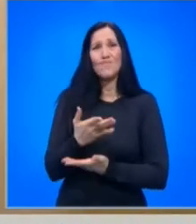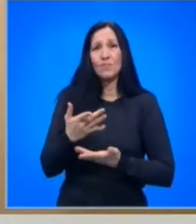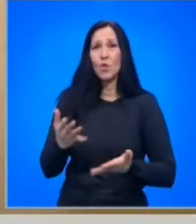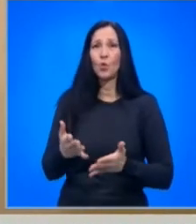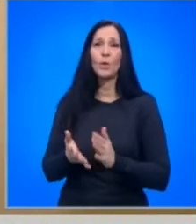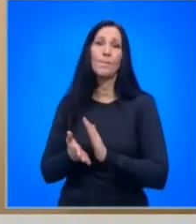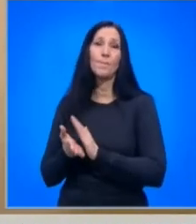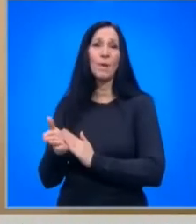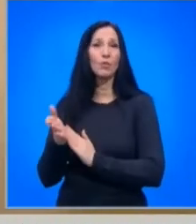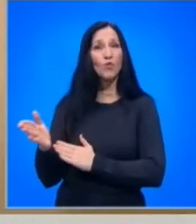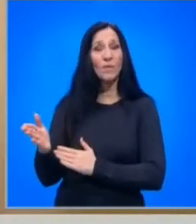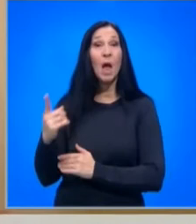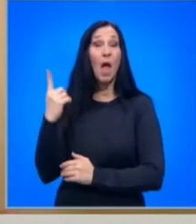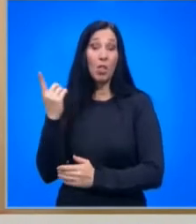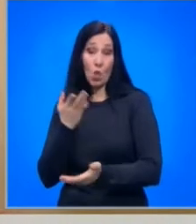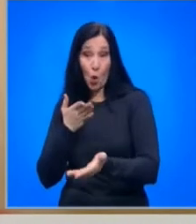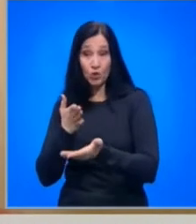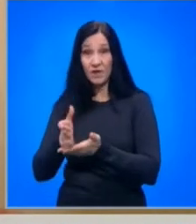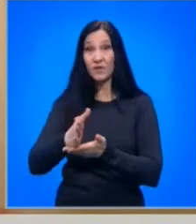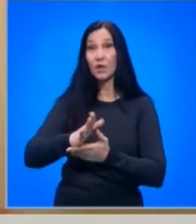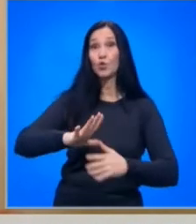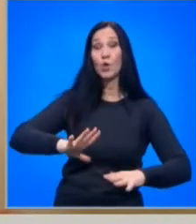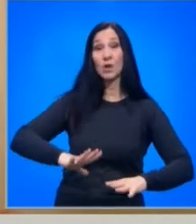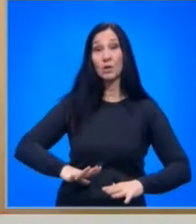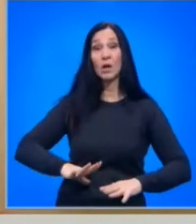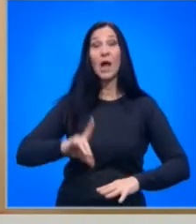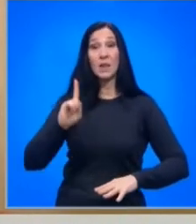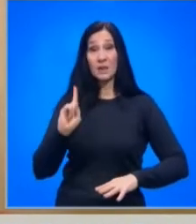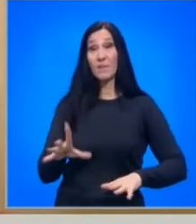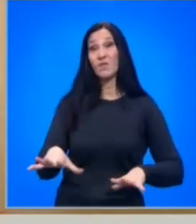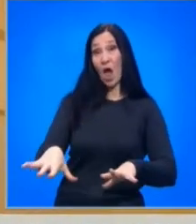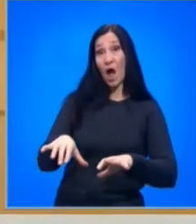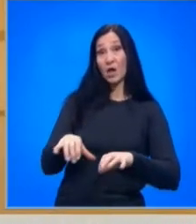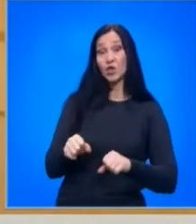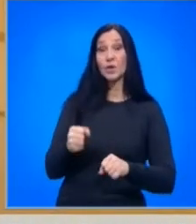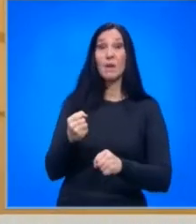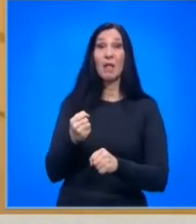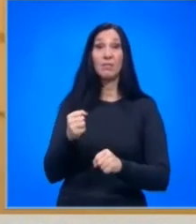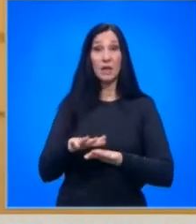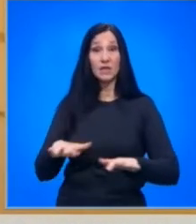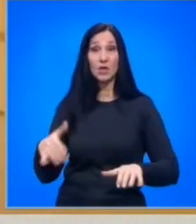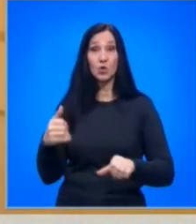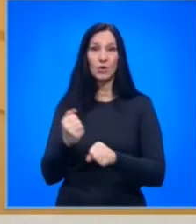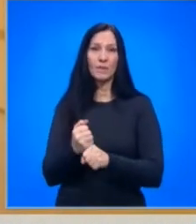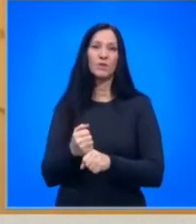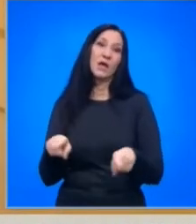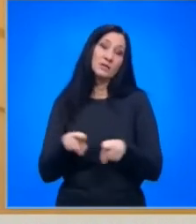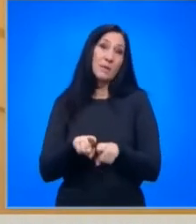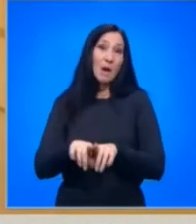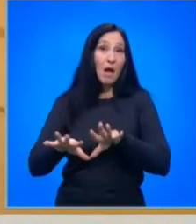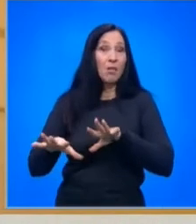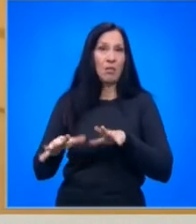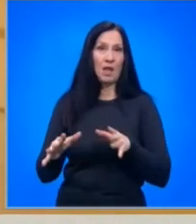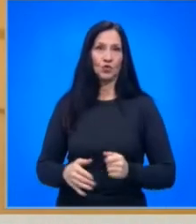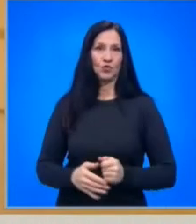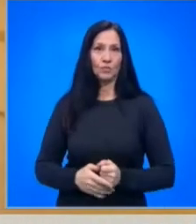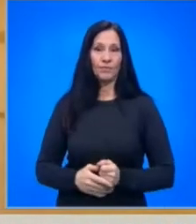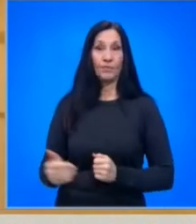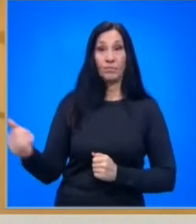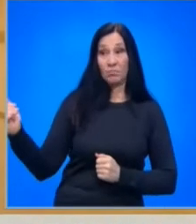пътуваме. Едно ходим до града, трябва да ангажираме децата от работа. Все пак е нещо.